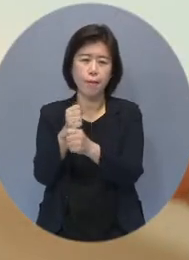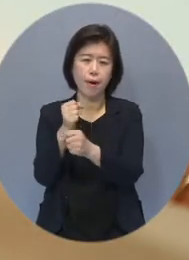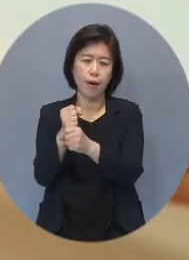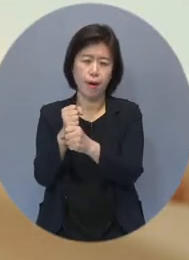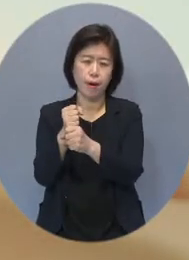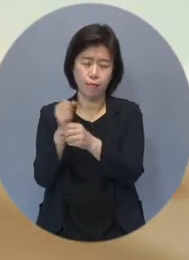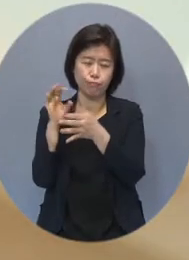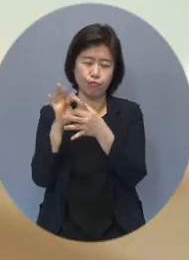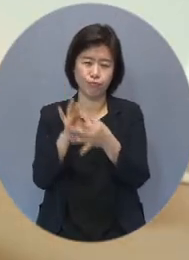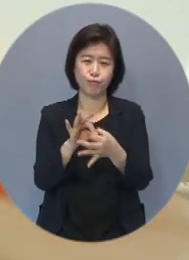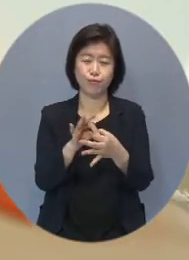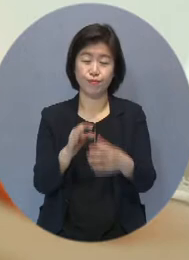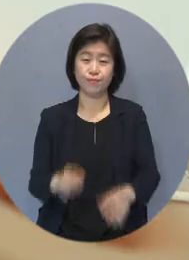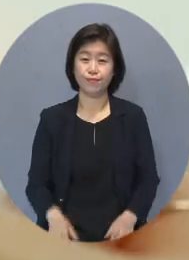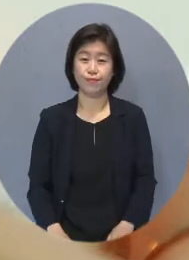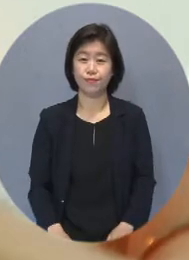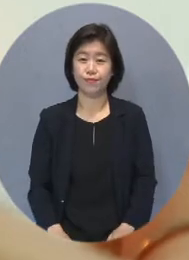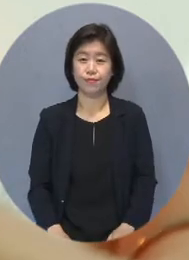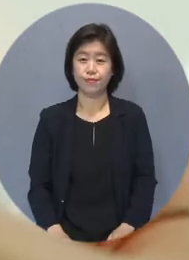문미희 소장.